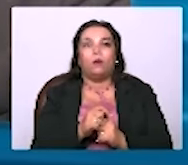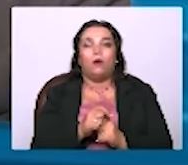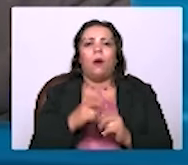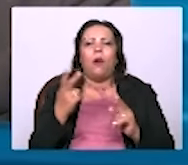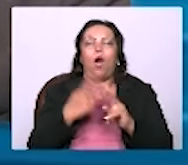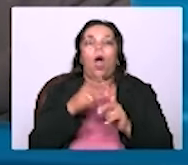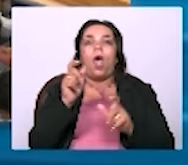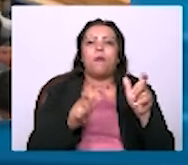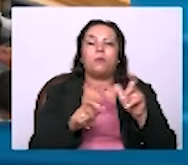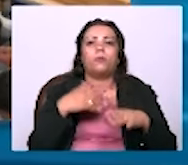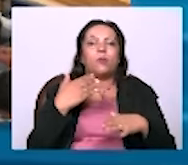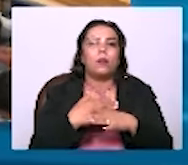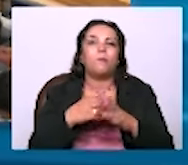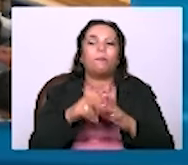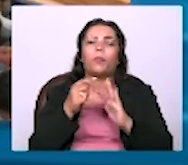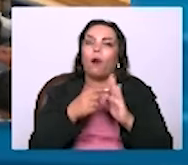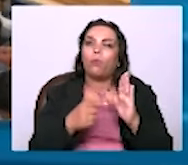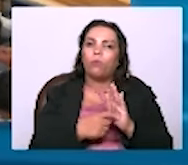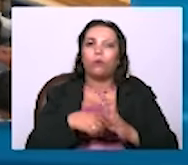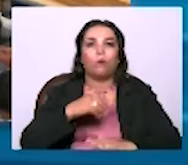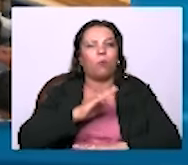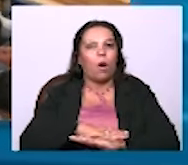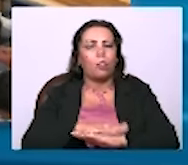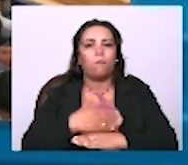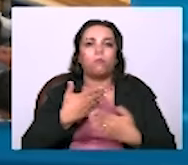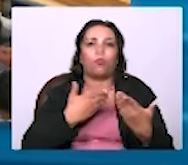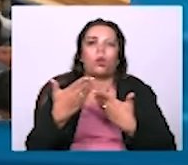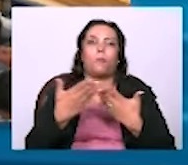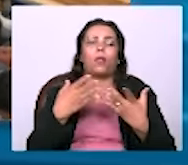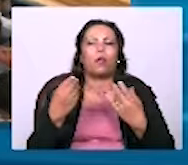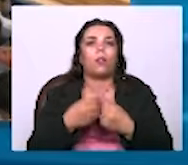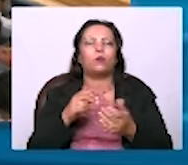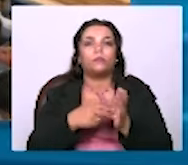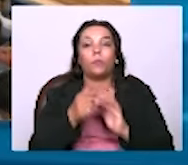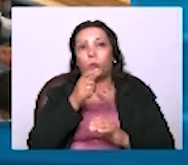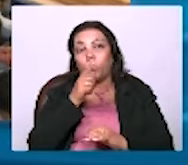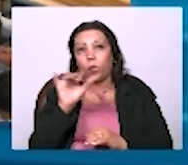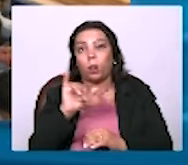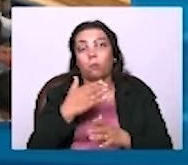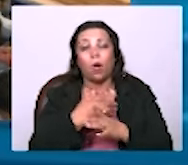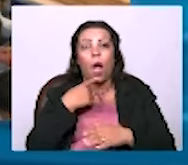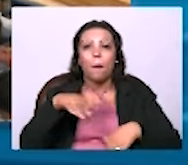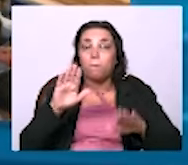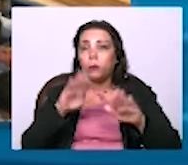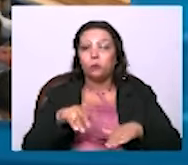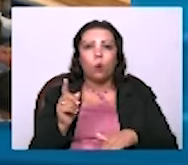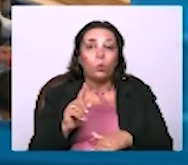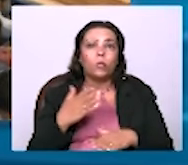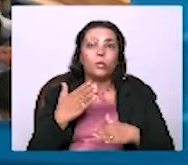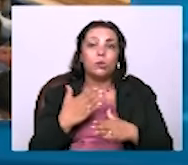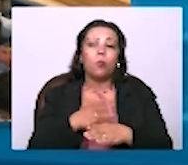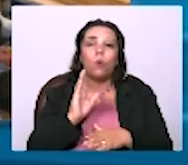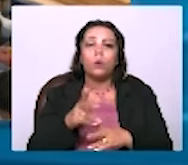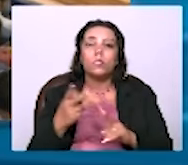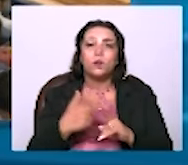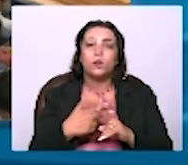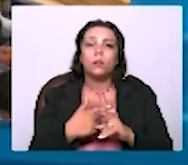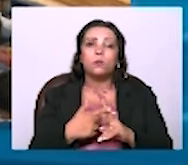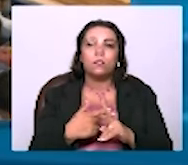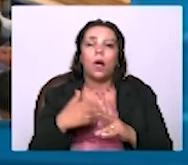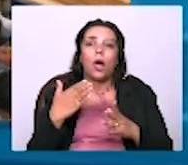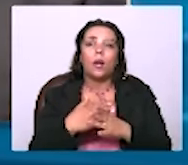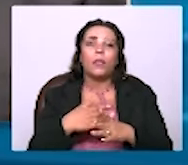البشر على اساس من القواعد والاحترام المتبادل وحتى قال قال لك احنا مش موجودين في وسط ناس